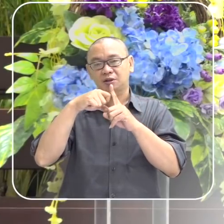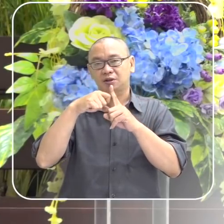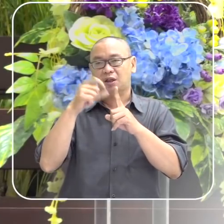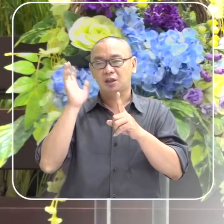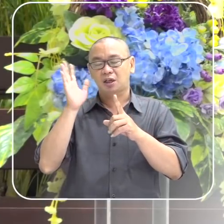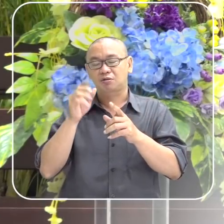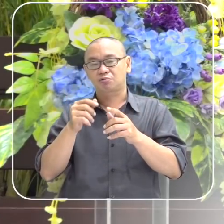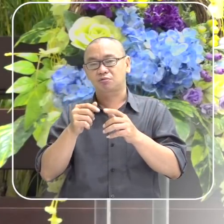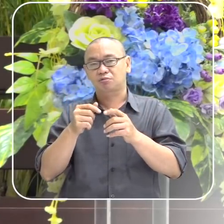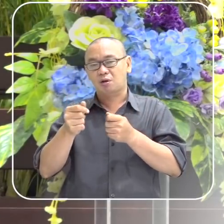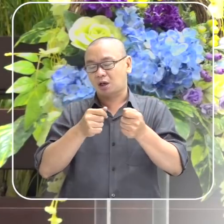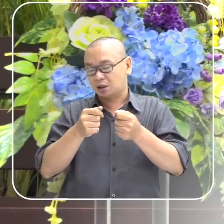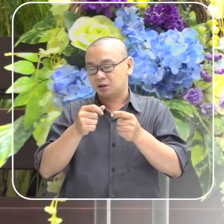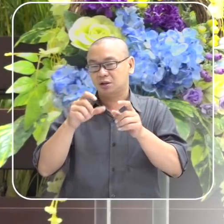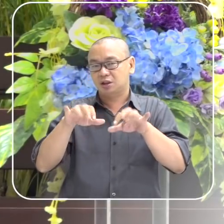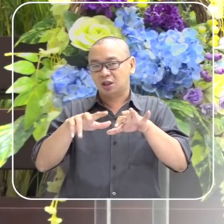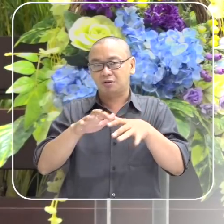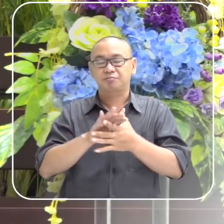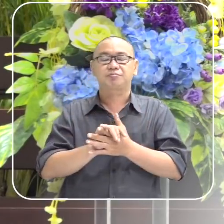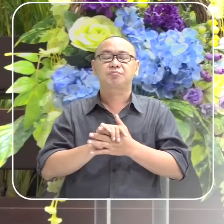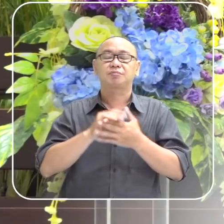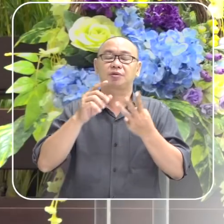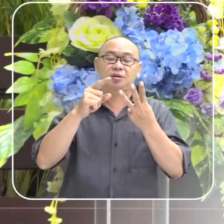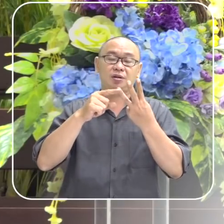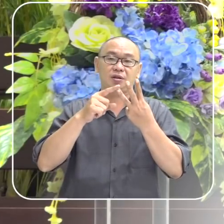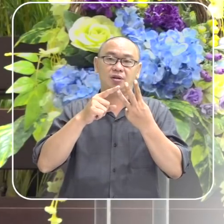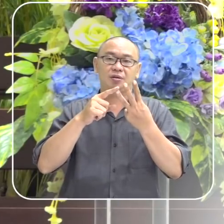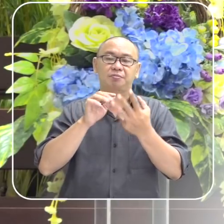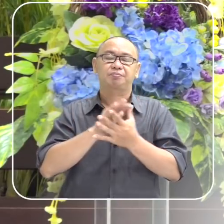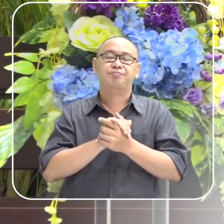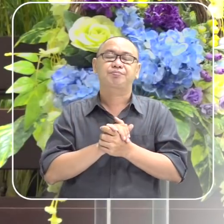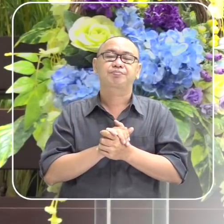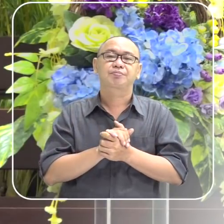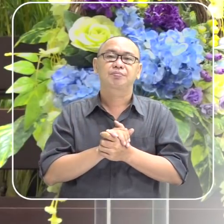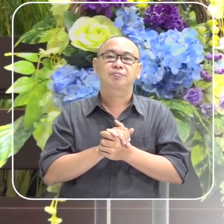layanan keuangan digital yang ada. Yang ketiga,